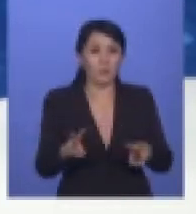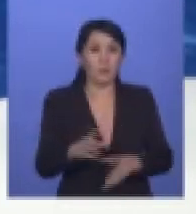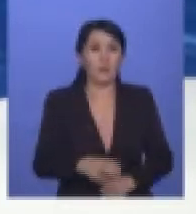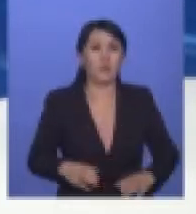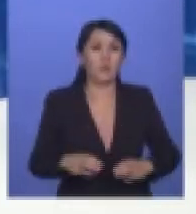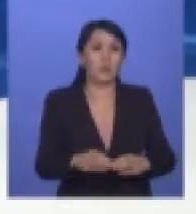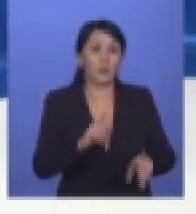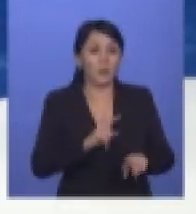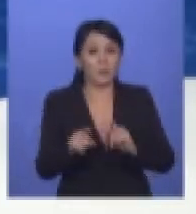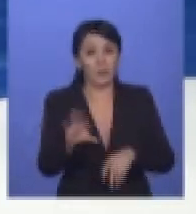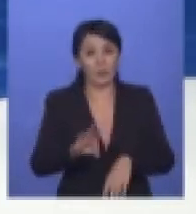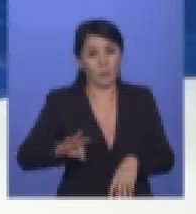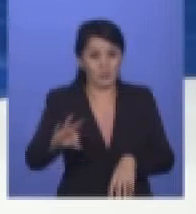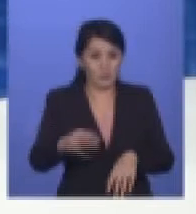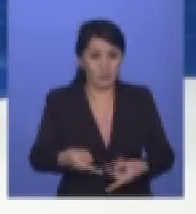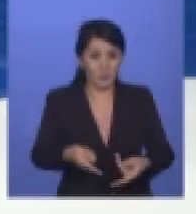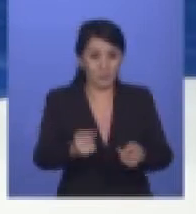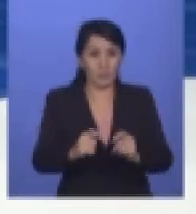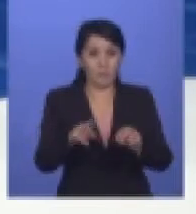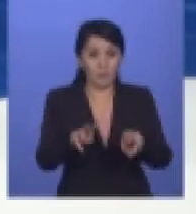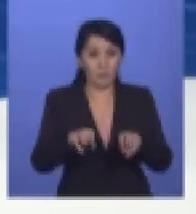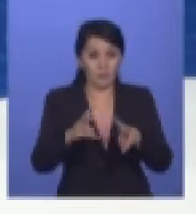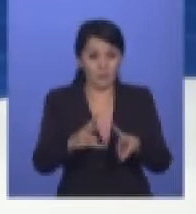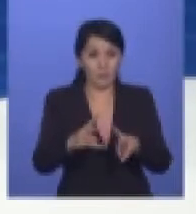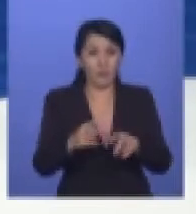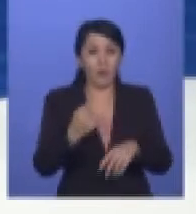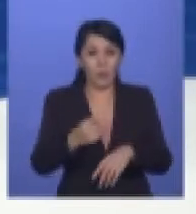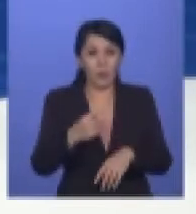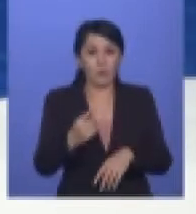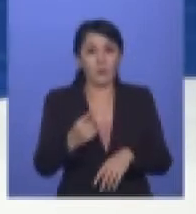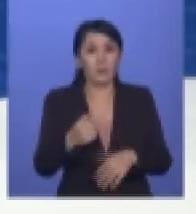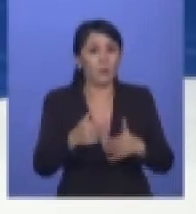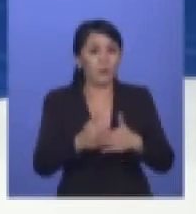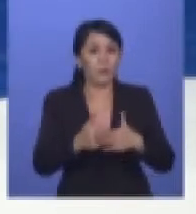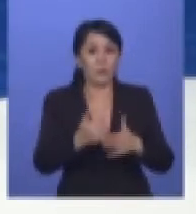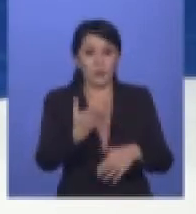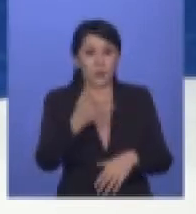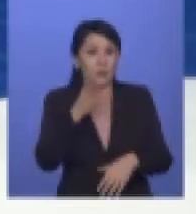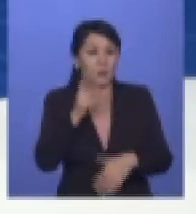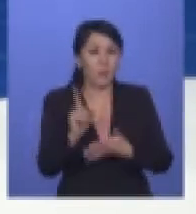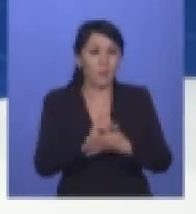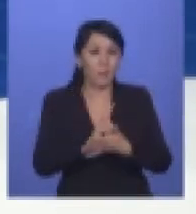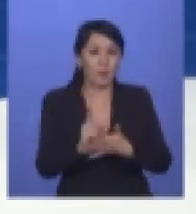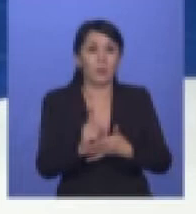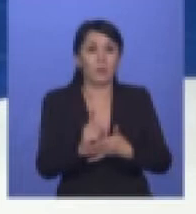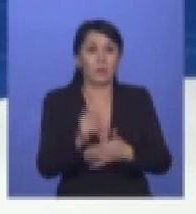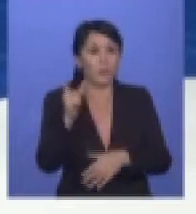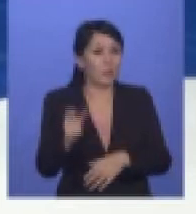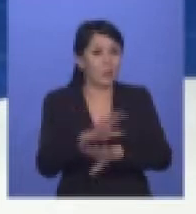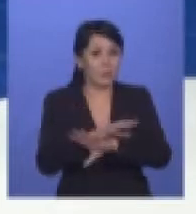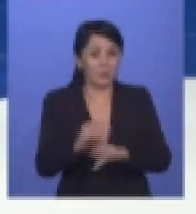табиғи монополияларды реттеу комитетінің облыстық департаментінің мамандары хабарлады. Олар осыған дейін жылу есептегіш құралдары жоқ